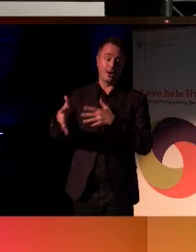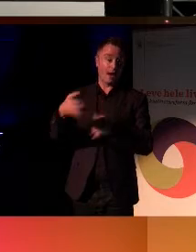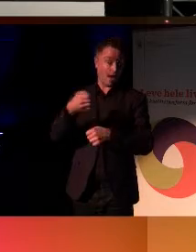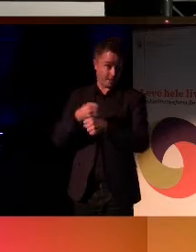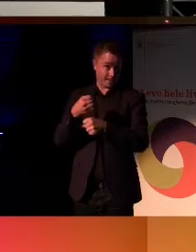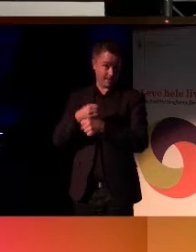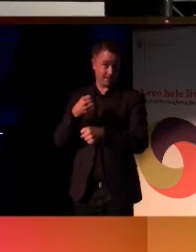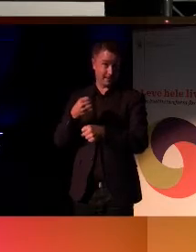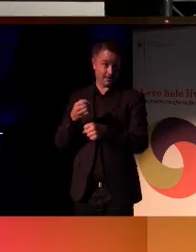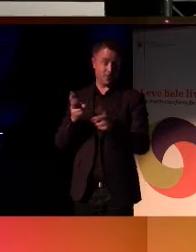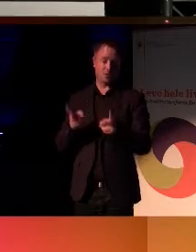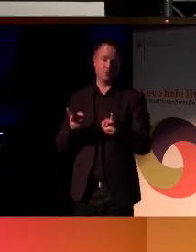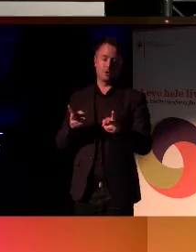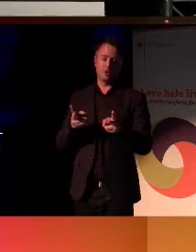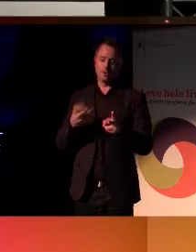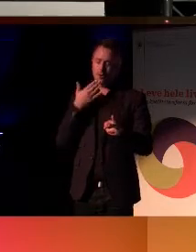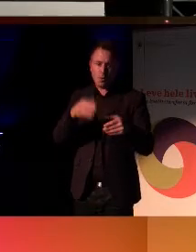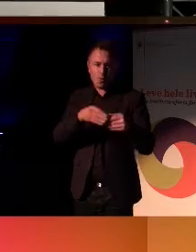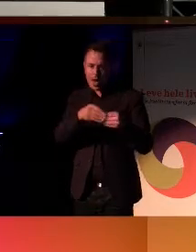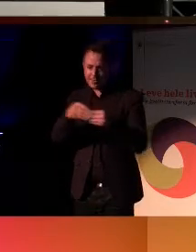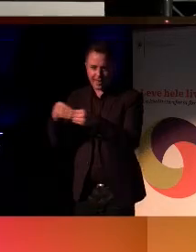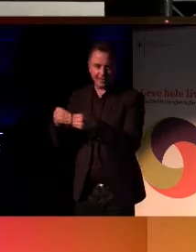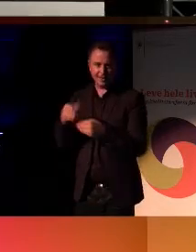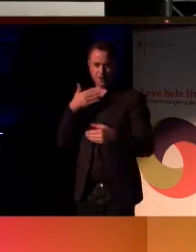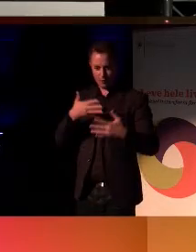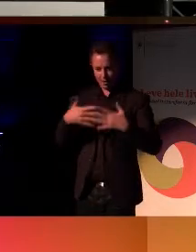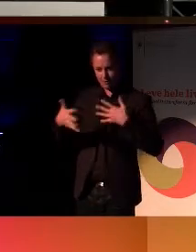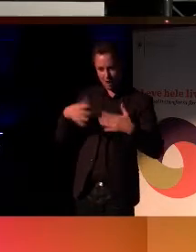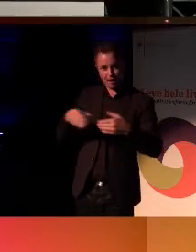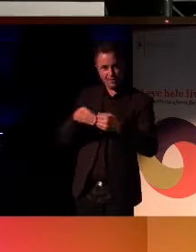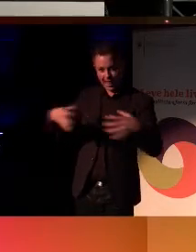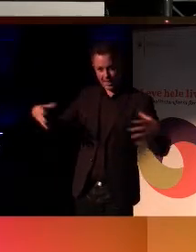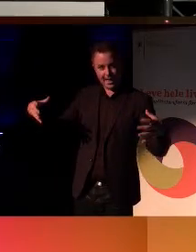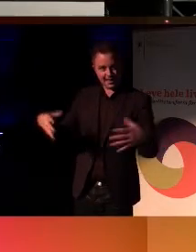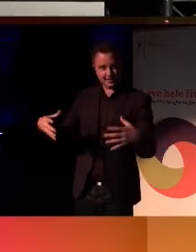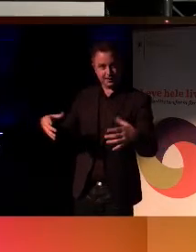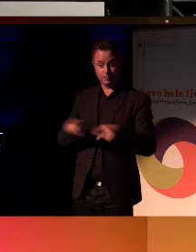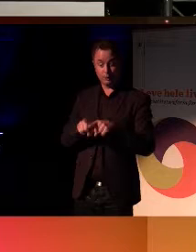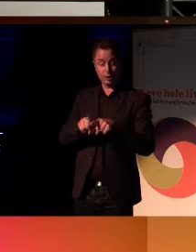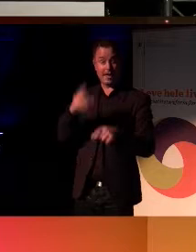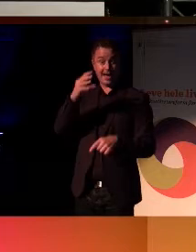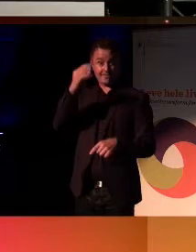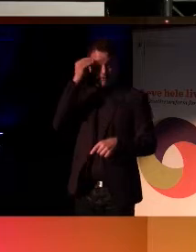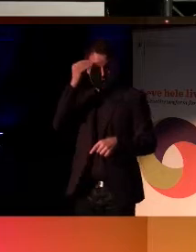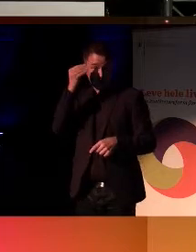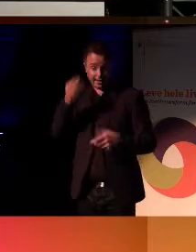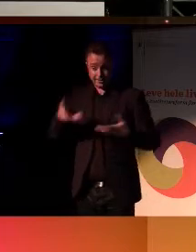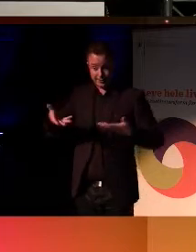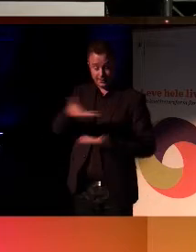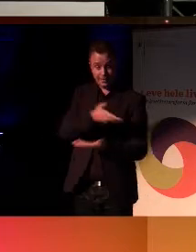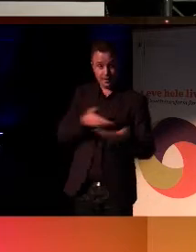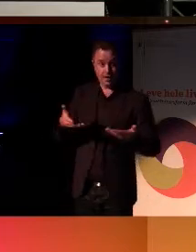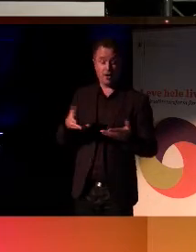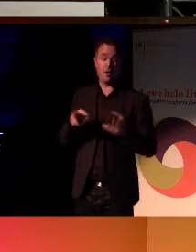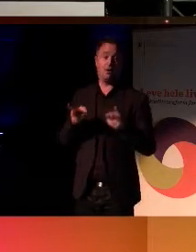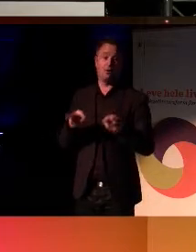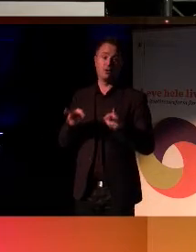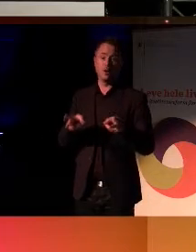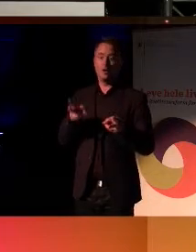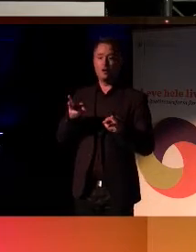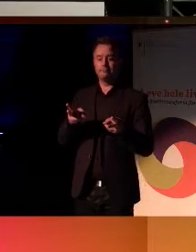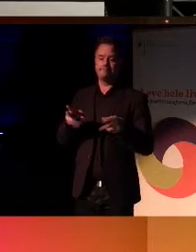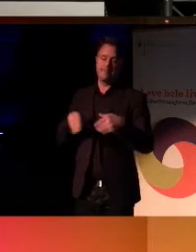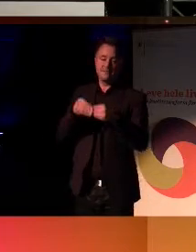Og skaffe oss gode venner. Ha et godt fagfellesskap for å dele erfaringer og sørge for en felles